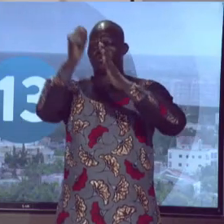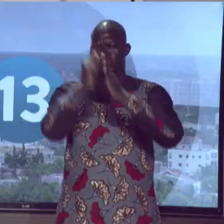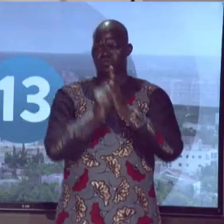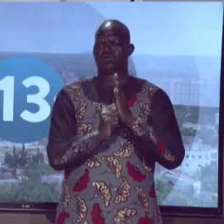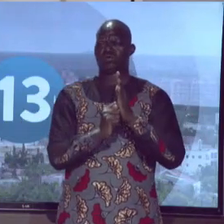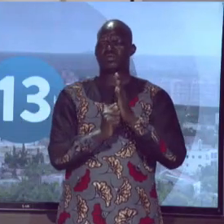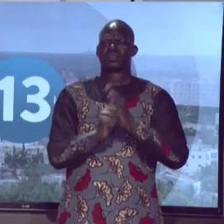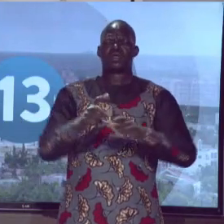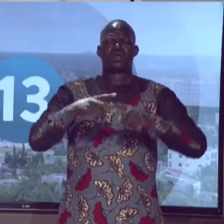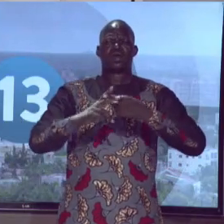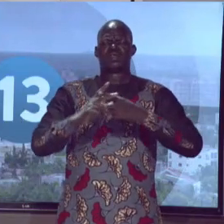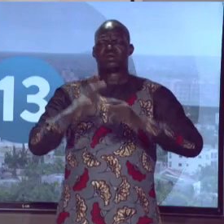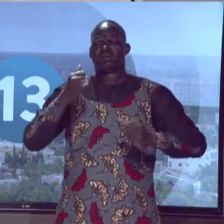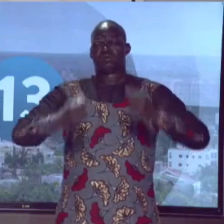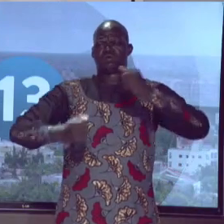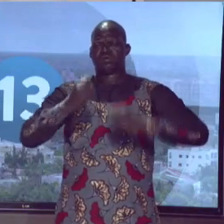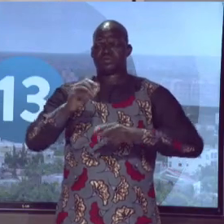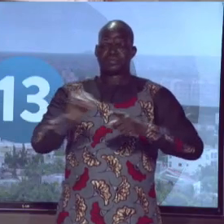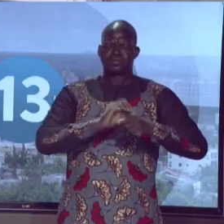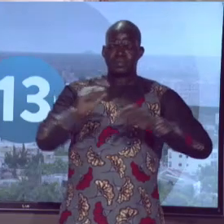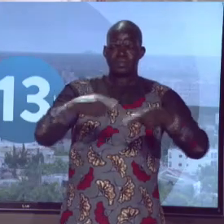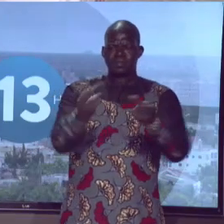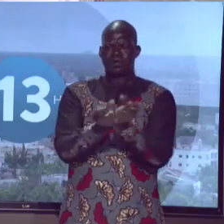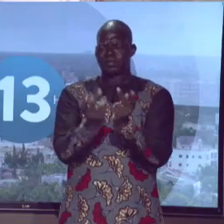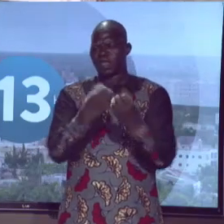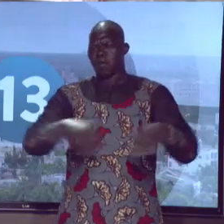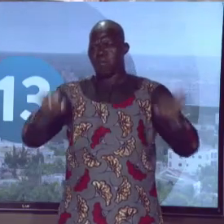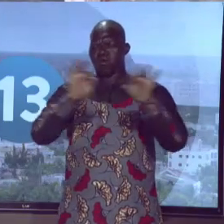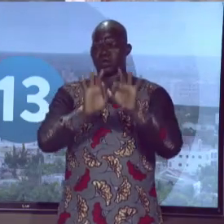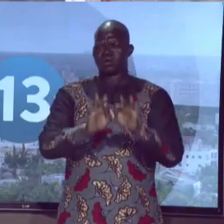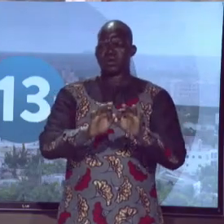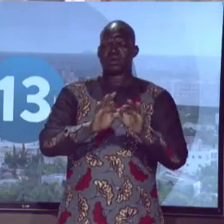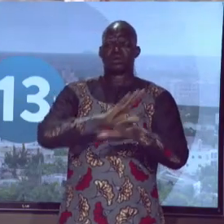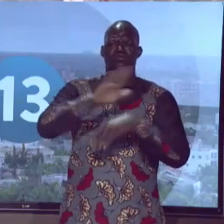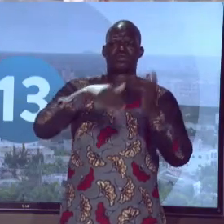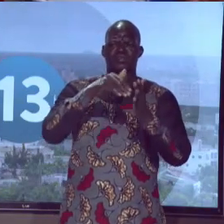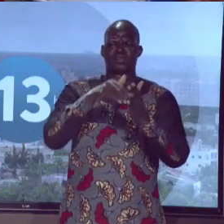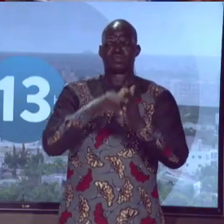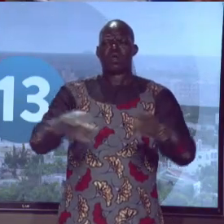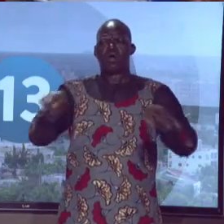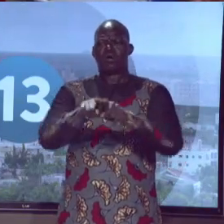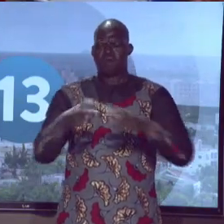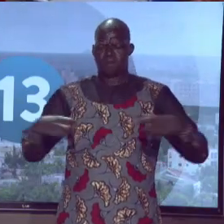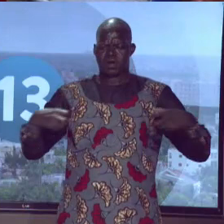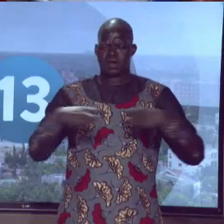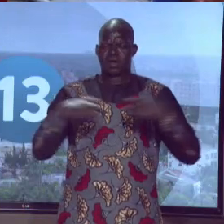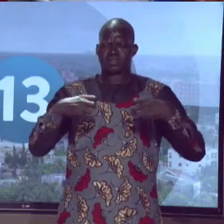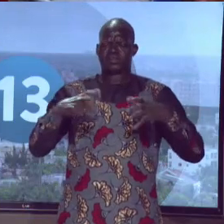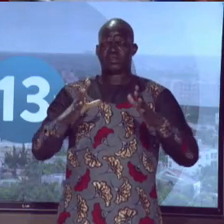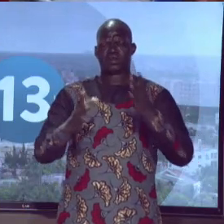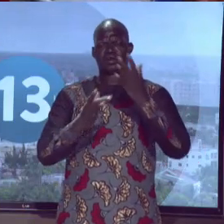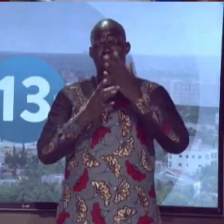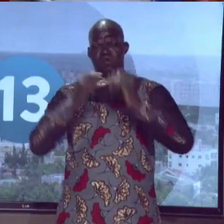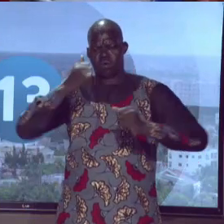La maintenance automobile occupe une place de choix au CFPO, tout comme l'électricité et l'électronique